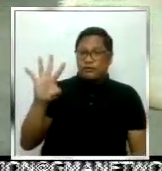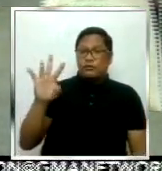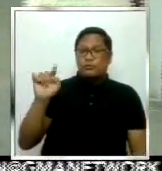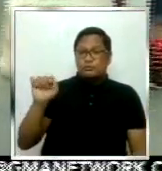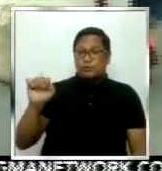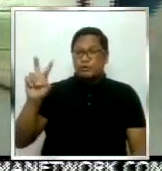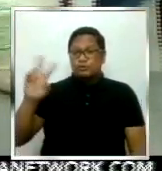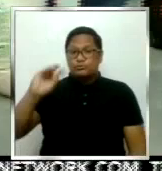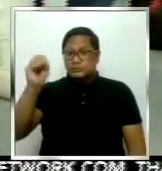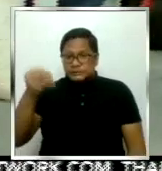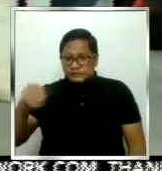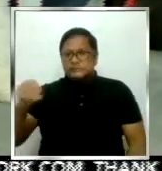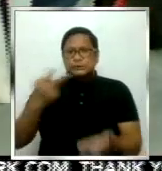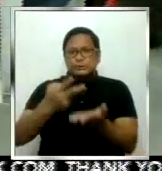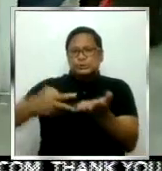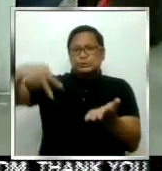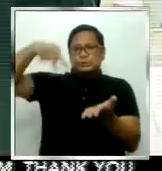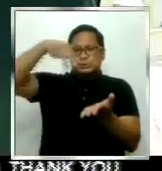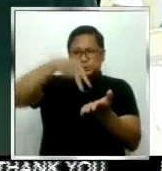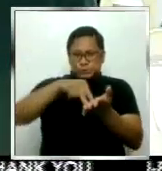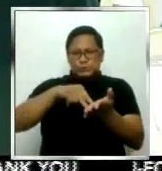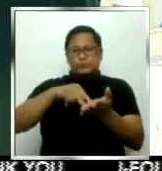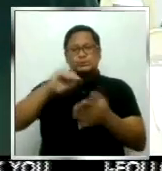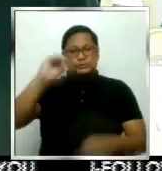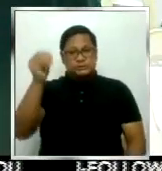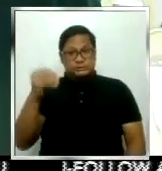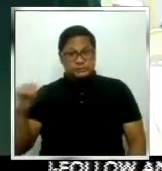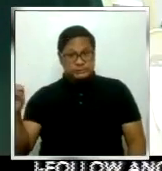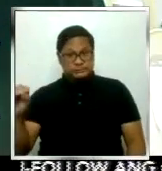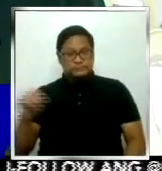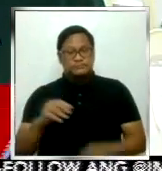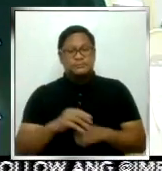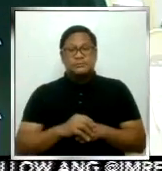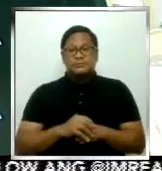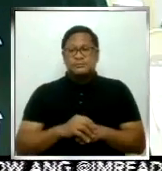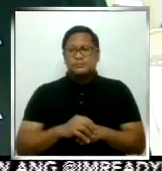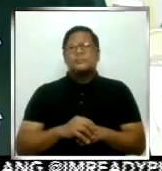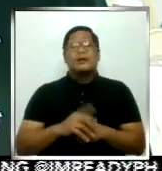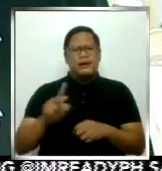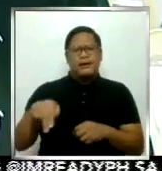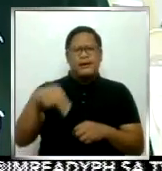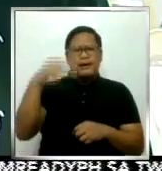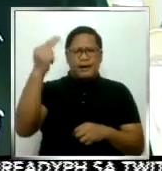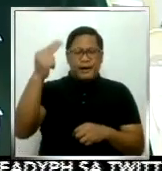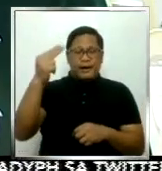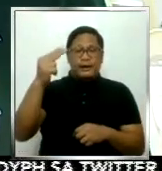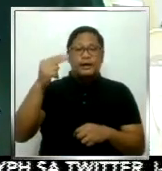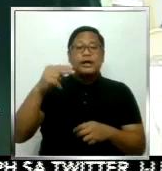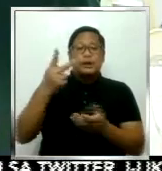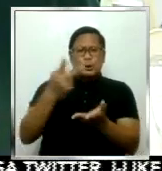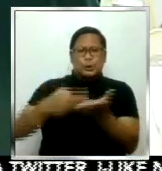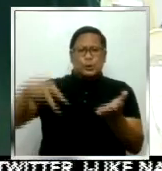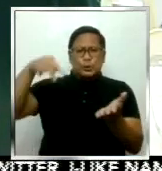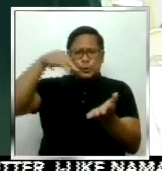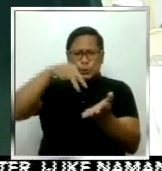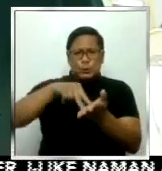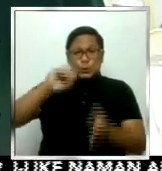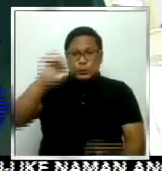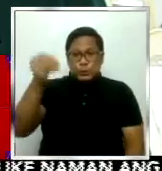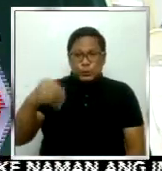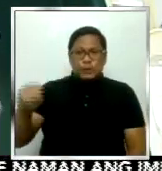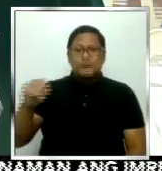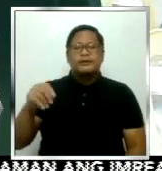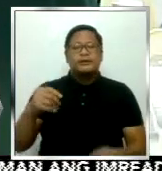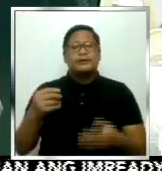rate. And most likely, if not one of the highest recovery rates, I think